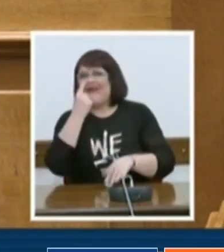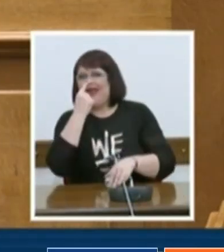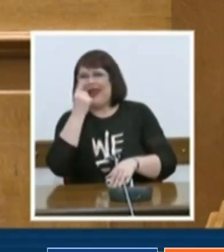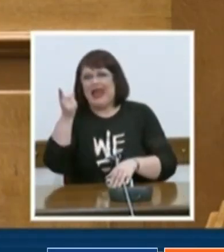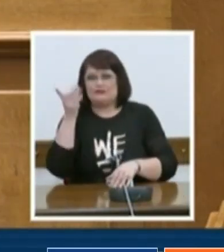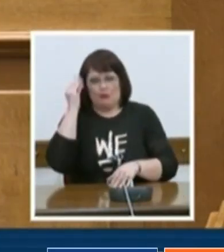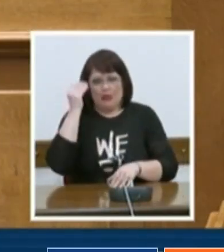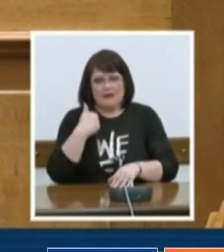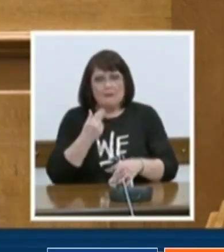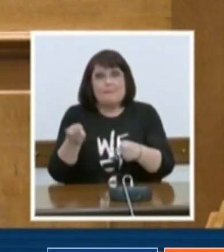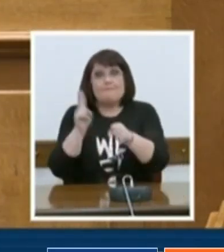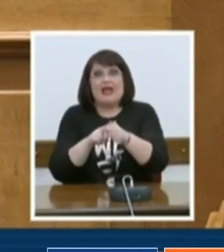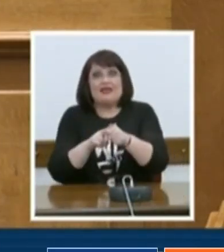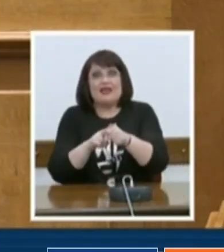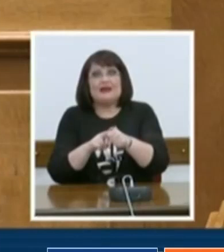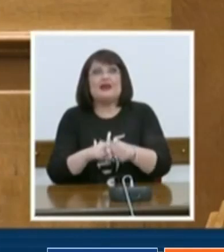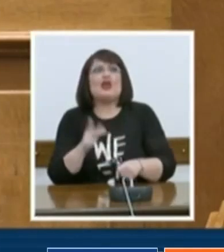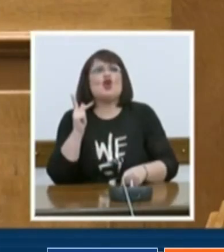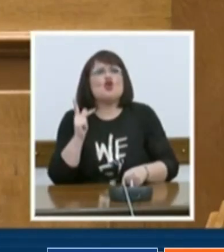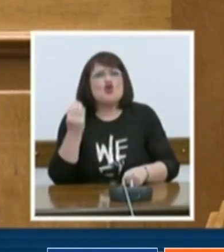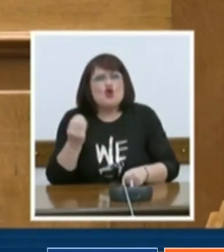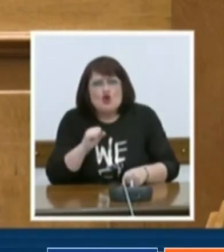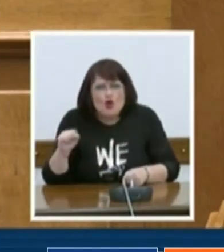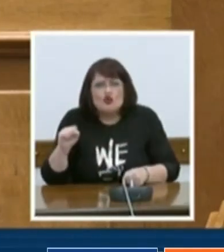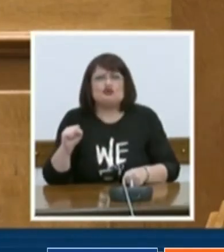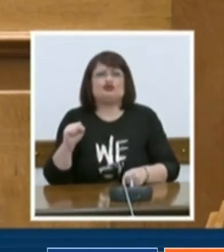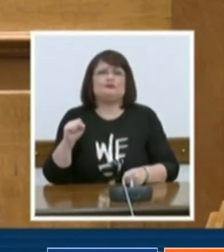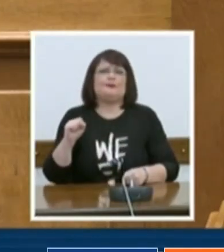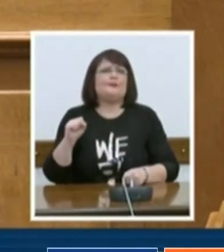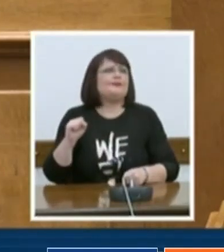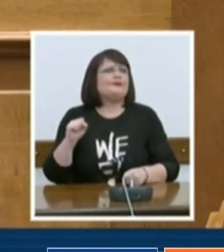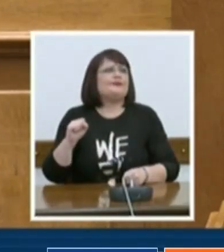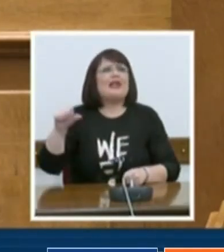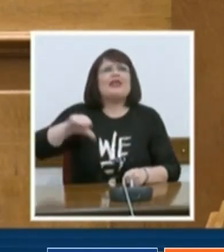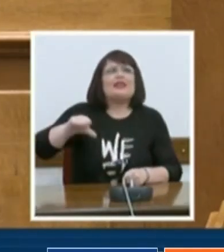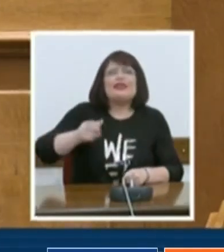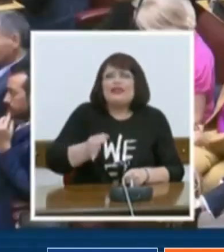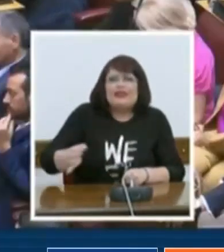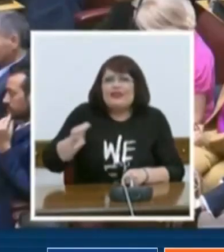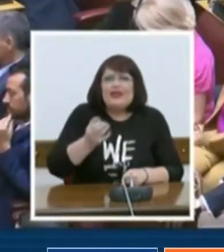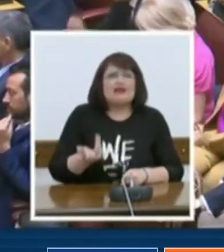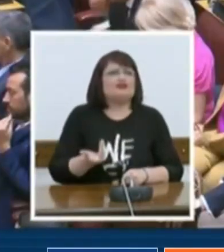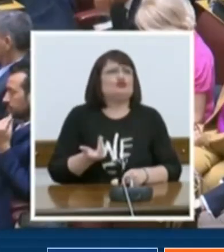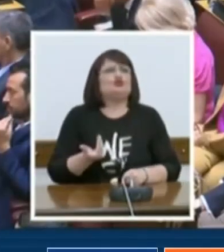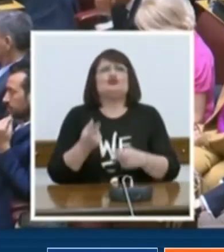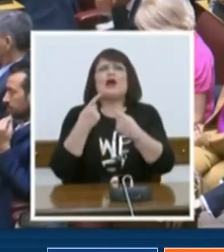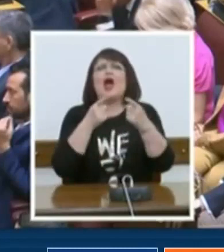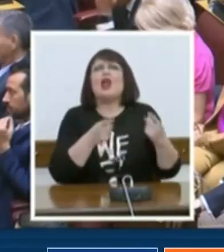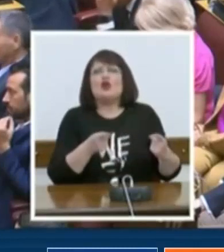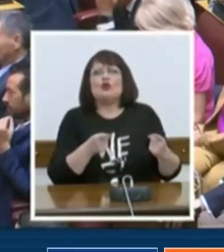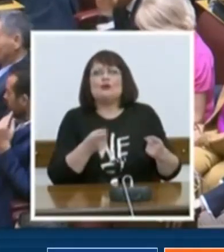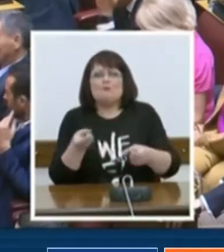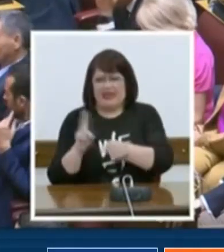πρόσφατα, στην Κό, στη Χαλκιδική, στη Νέα Μάκρη, στη Θάσο. Όλα αυτά είναι περιστατικά τα οποία τα ζήσαμε τις τελευταίες μέρες. Πρόκειται για ένα